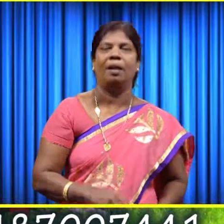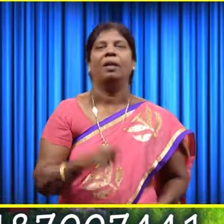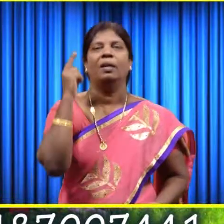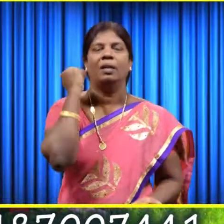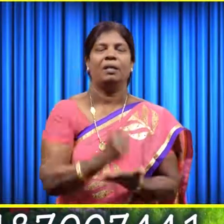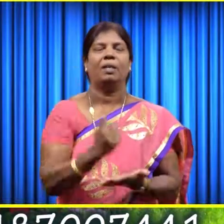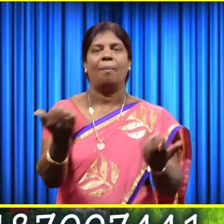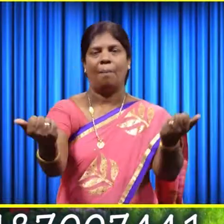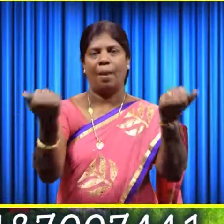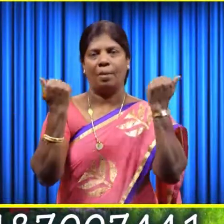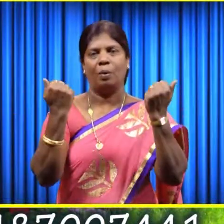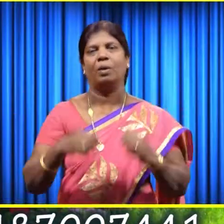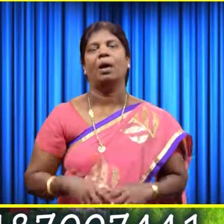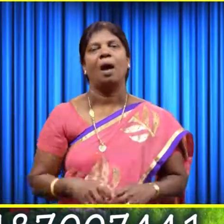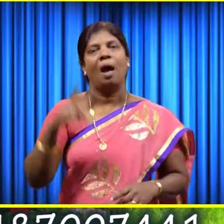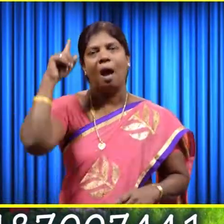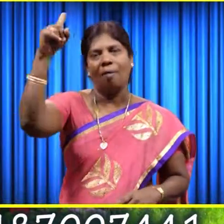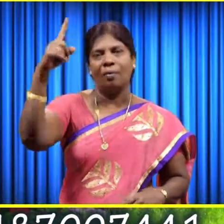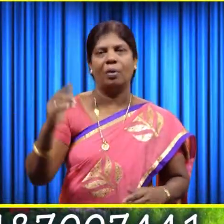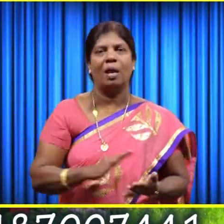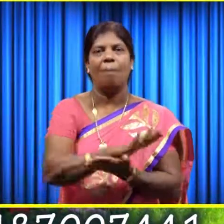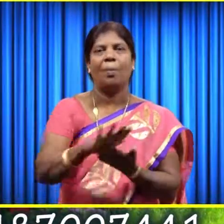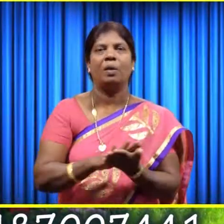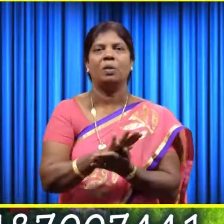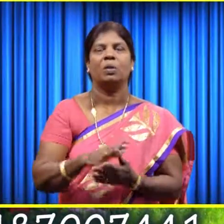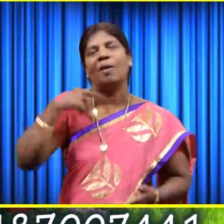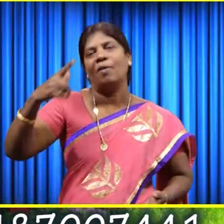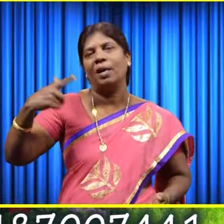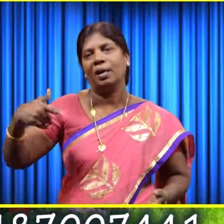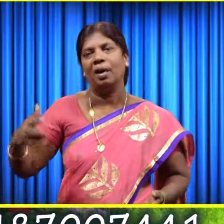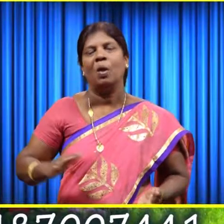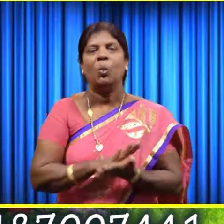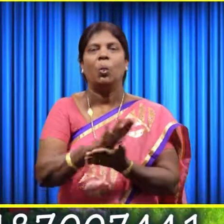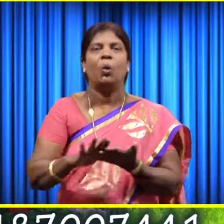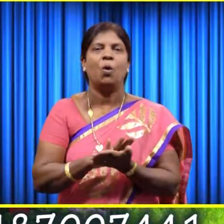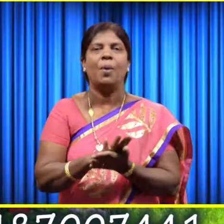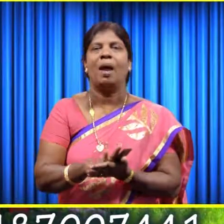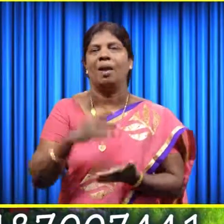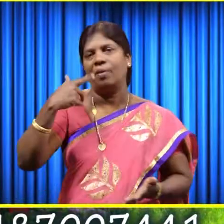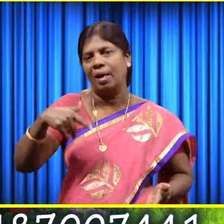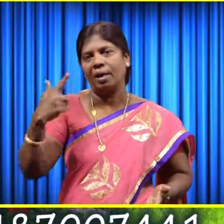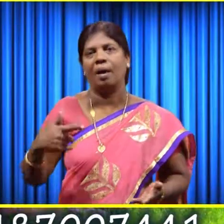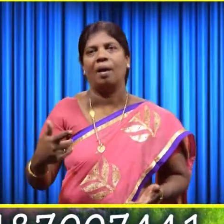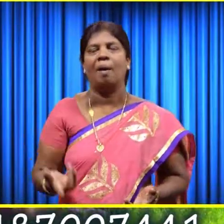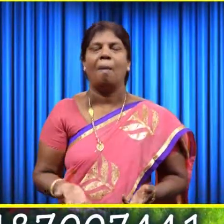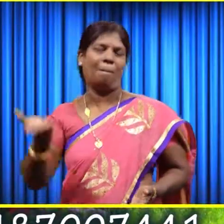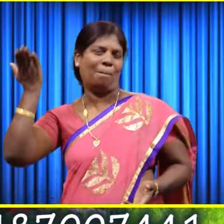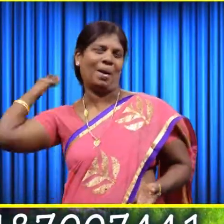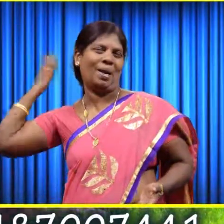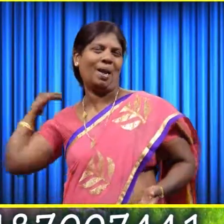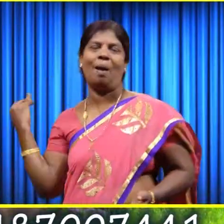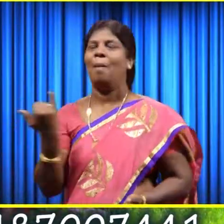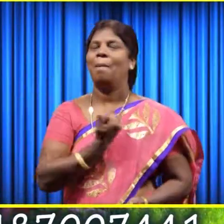வலிமையோடு, பலனோடு, அவருடைய பரிசுத்த வாழ்க்கையில், தூய்மையான வாழ்க்கையில், பழைய